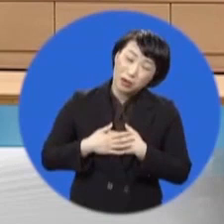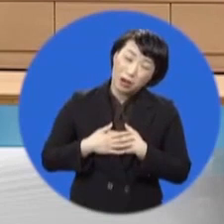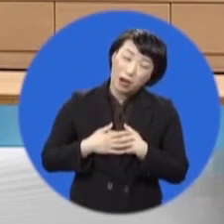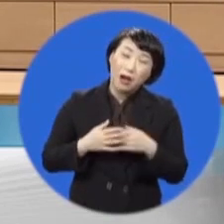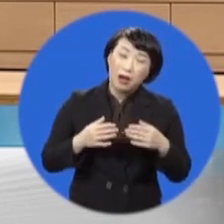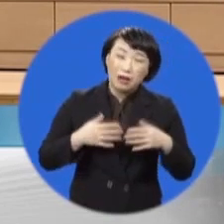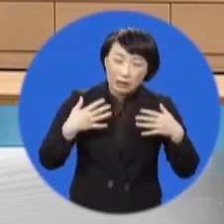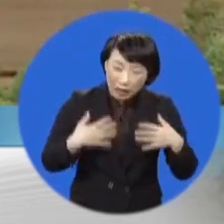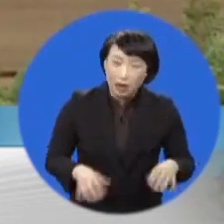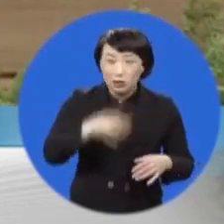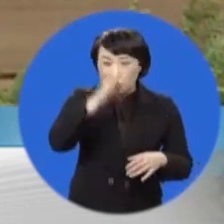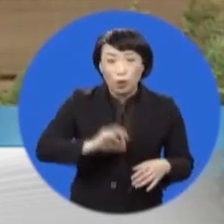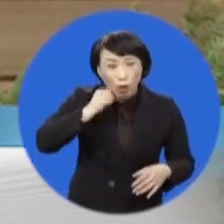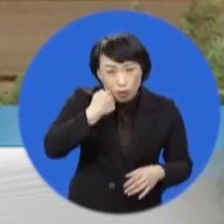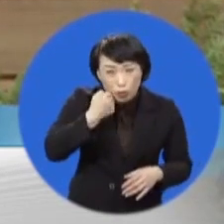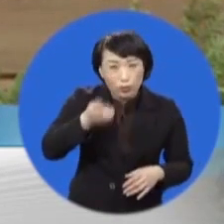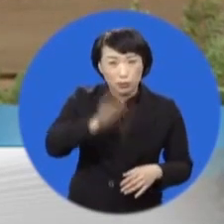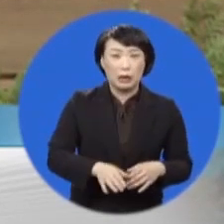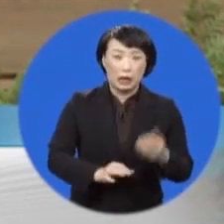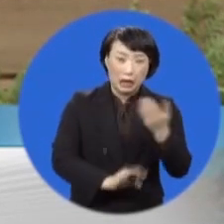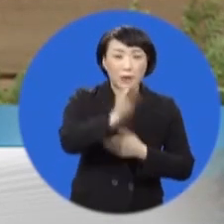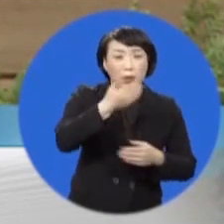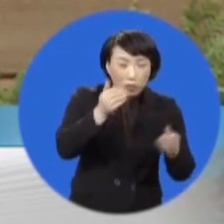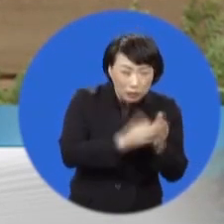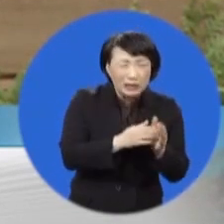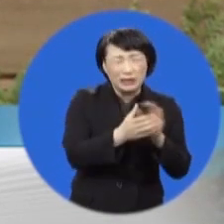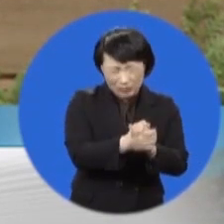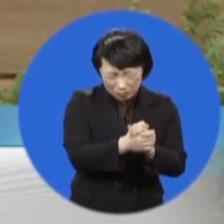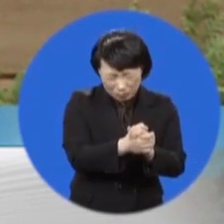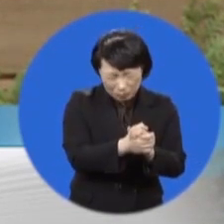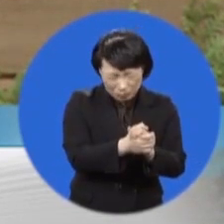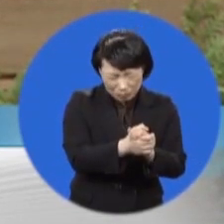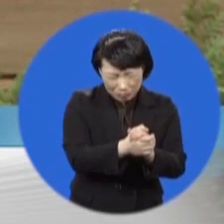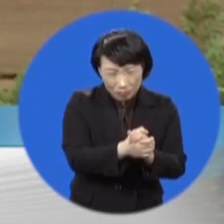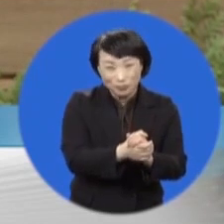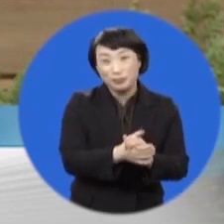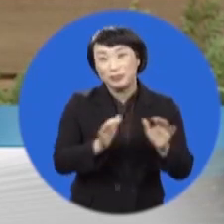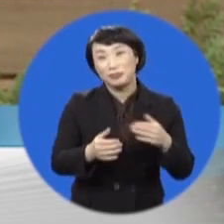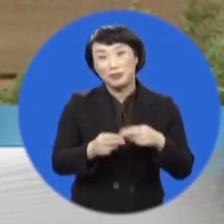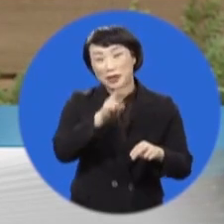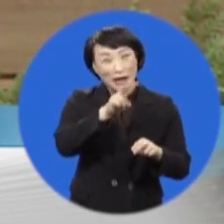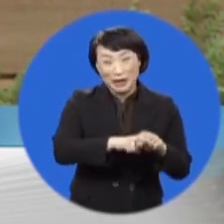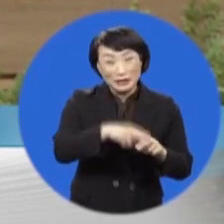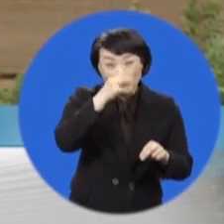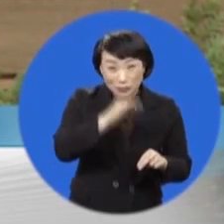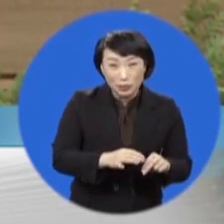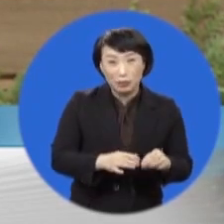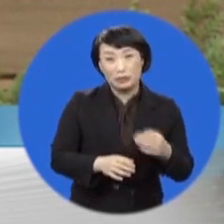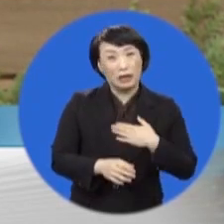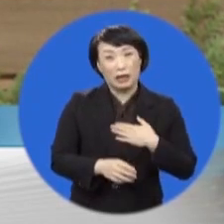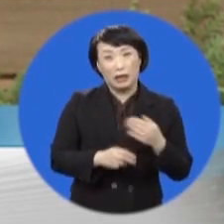먹이 어려울 때 또 아침 먹으면 기도하여야 몸이 이렇게 앉아 있기가 힘들